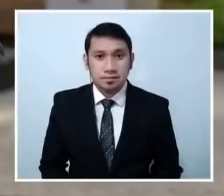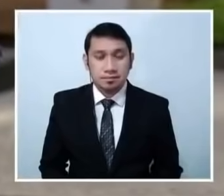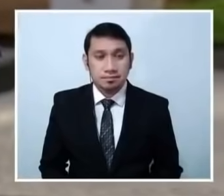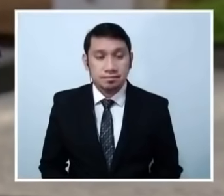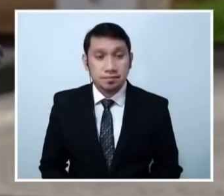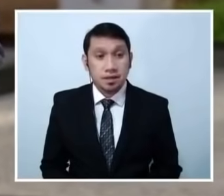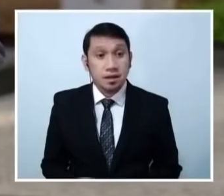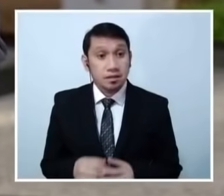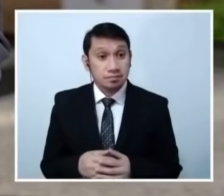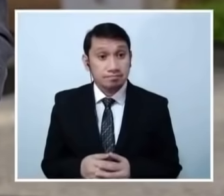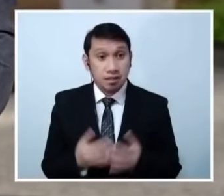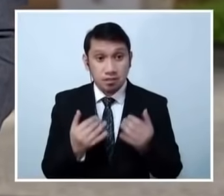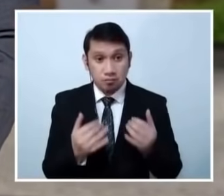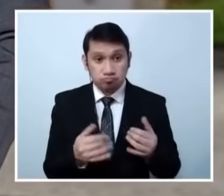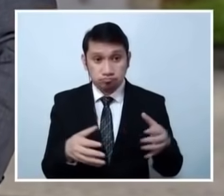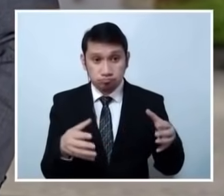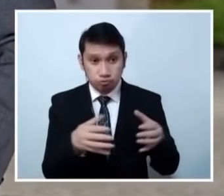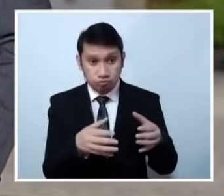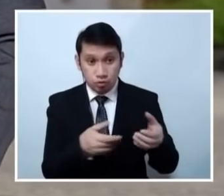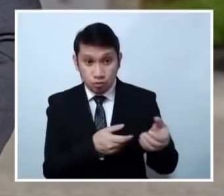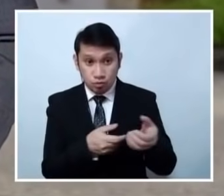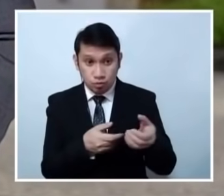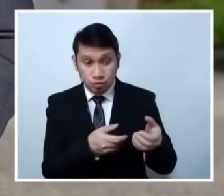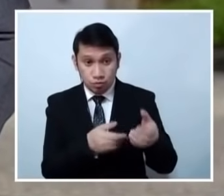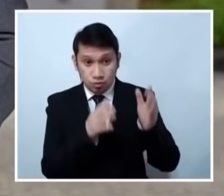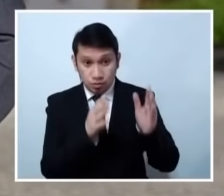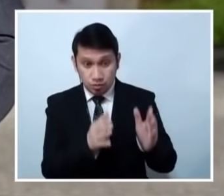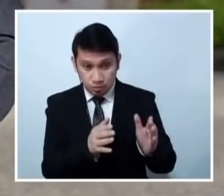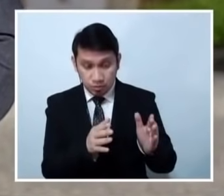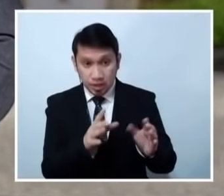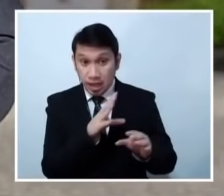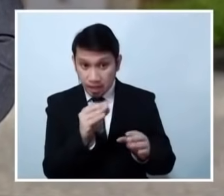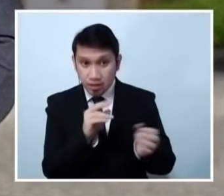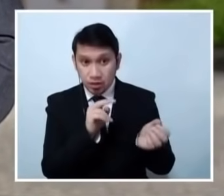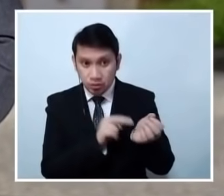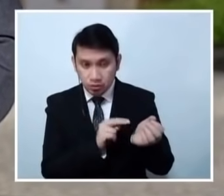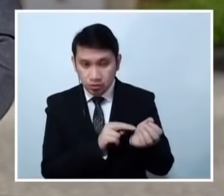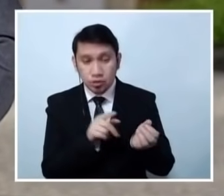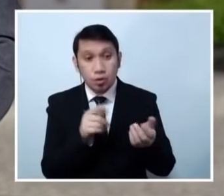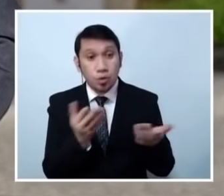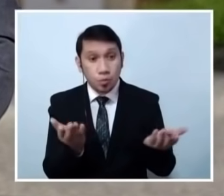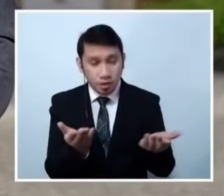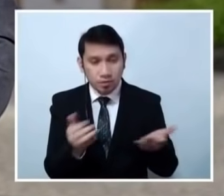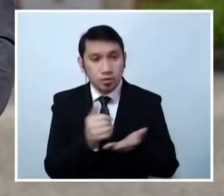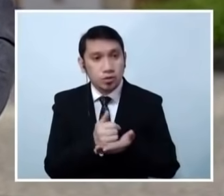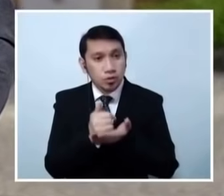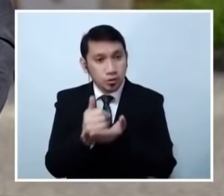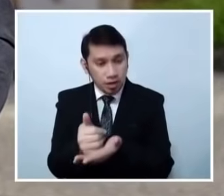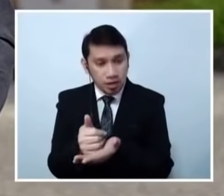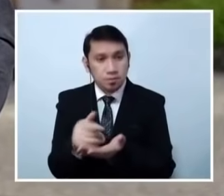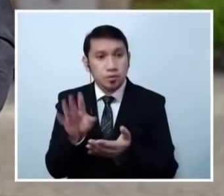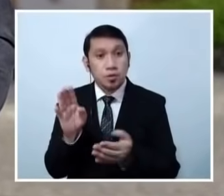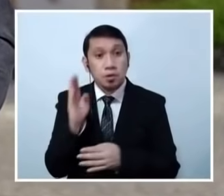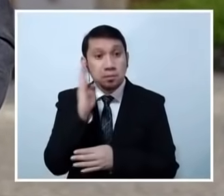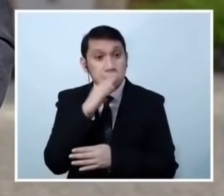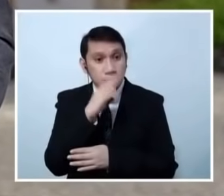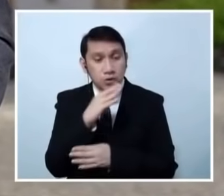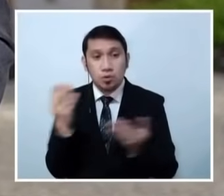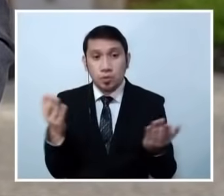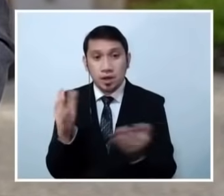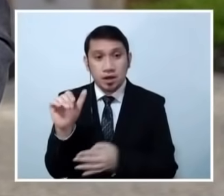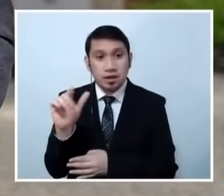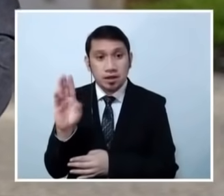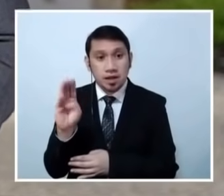Tumaklolo na mga bomberong nurse sa Bicol Region o Bicol Regional Training and Teaching Hospital sa Albay dahil